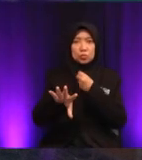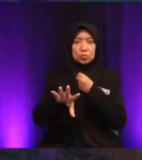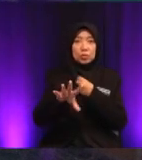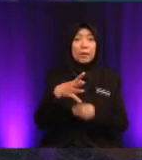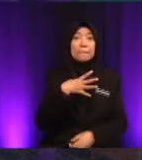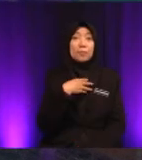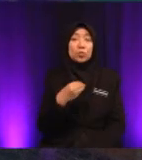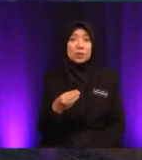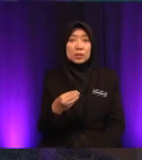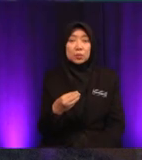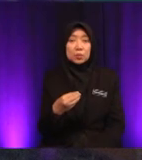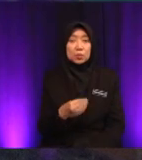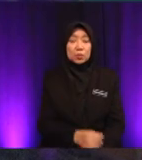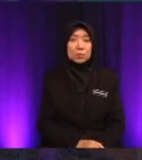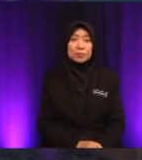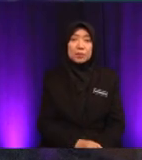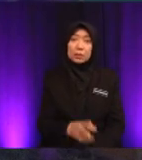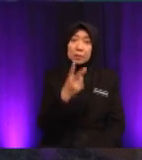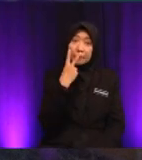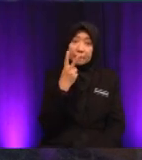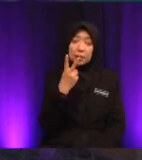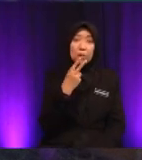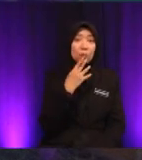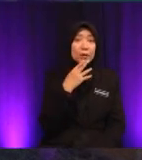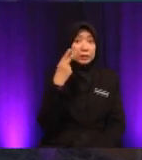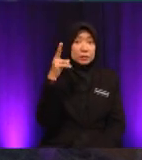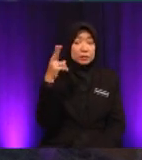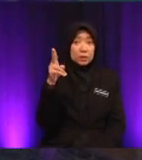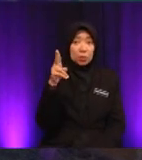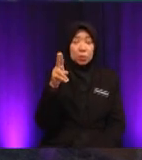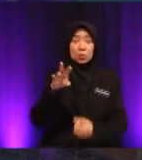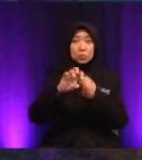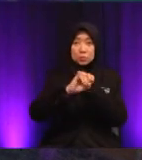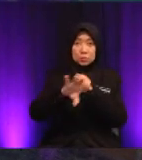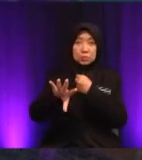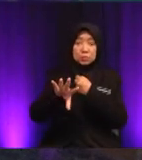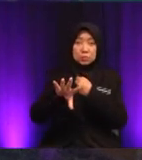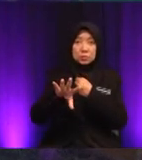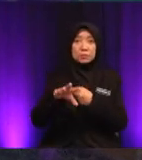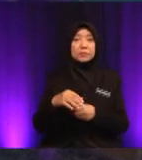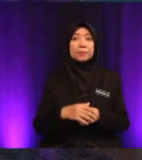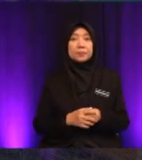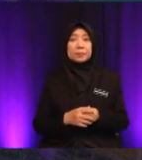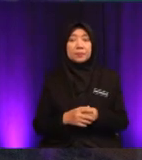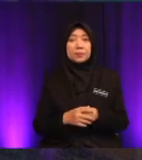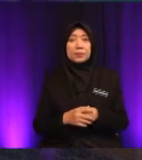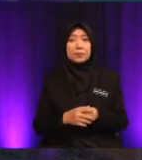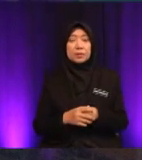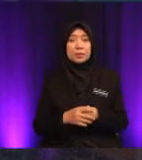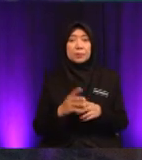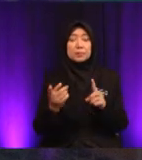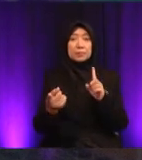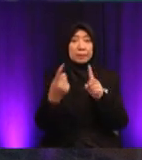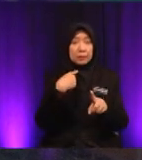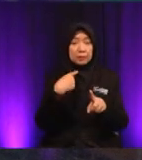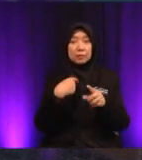Oke kita akan nampak warna hijau yang dipancarkan oleh paduan putih dan Pancur semua